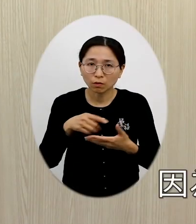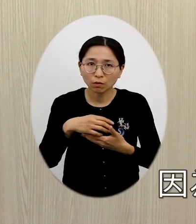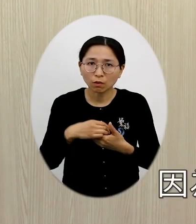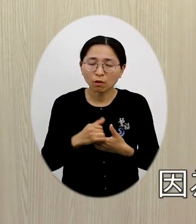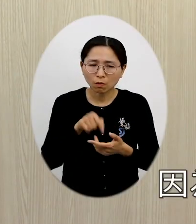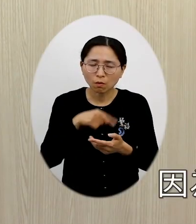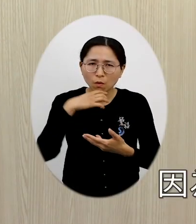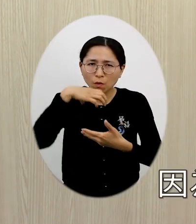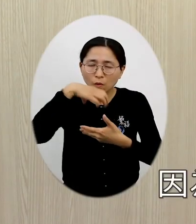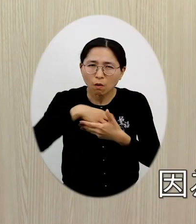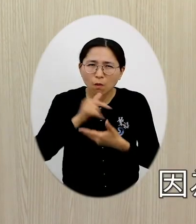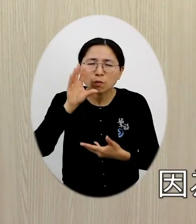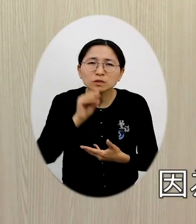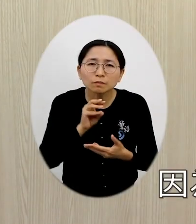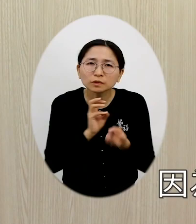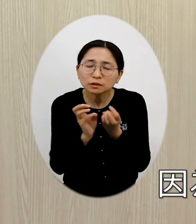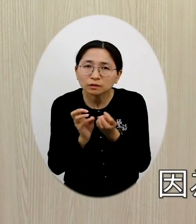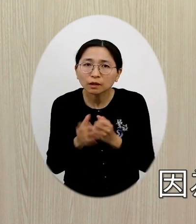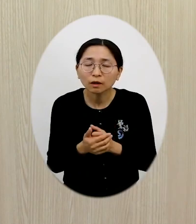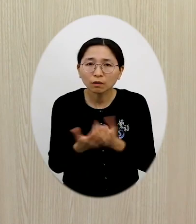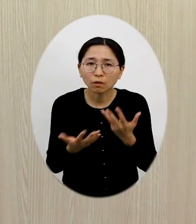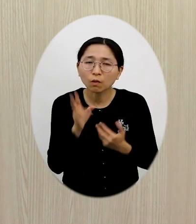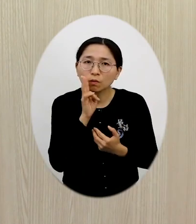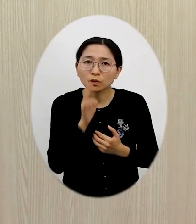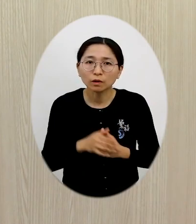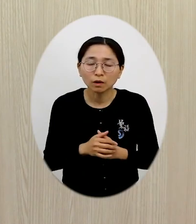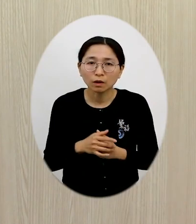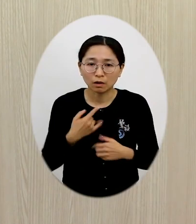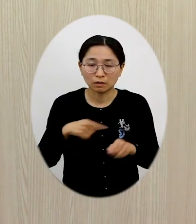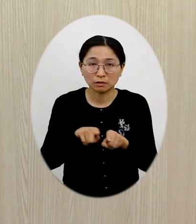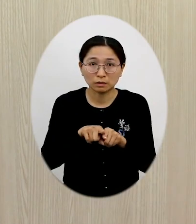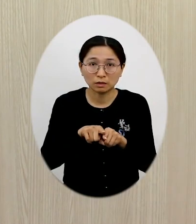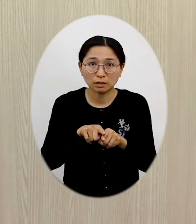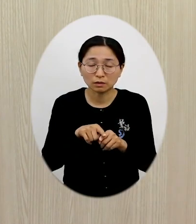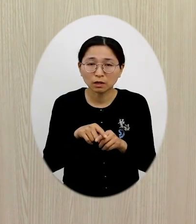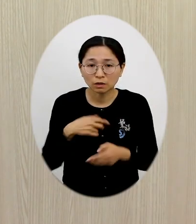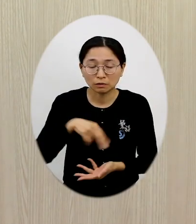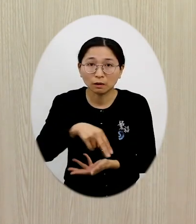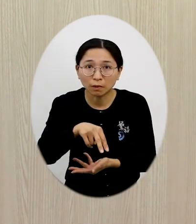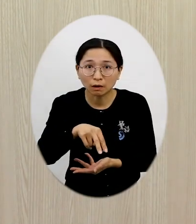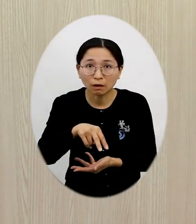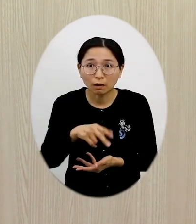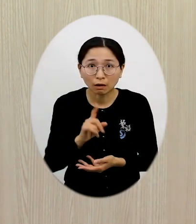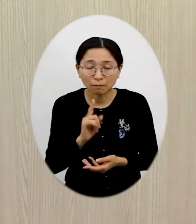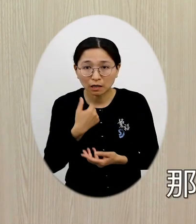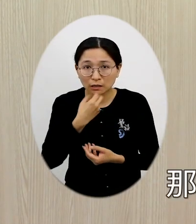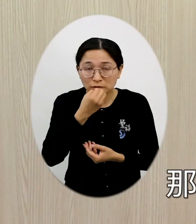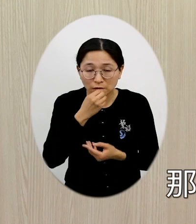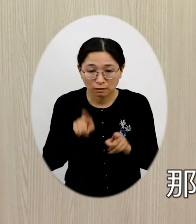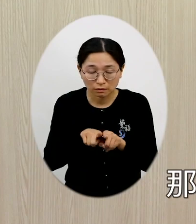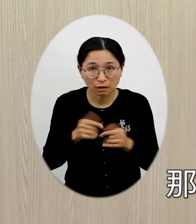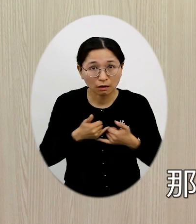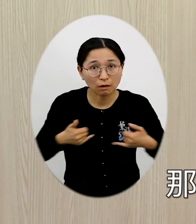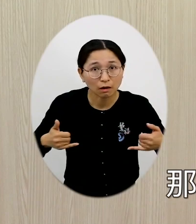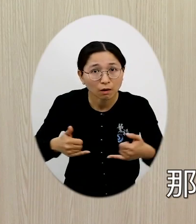為有陣時候可能佢會有一啲更深層嘅意思都未定，例如好似我哋成日都話我哋一齊圍埋打邊爐咯咁。咁其實究